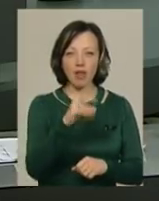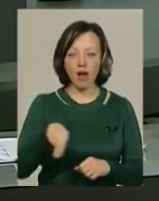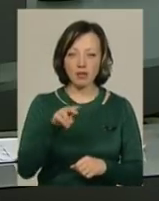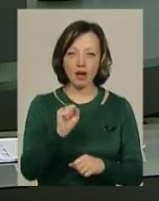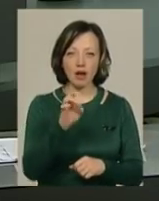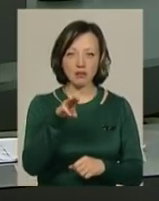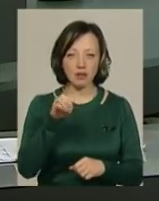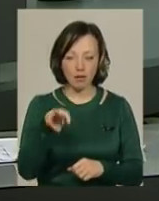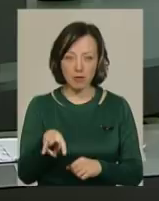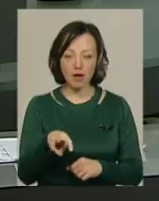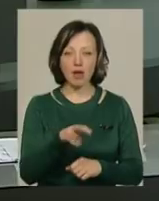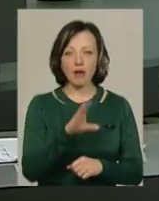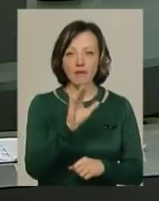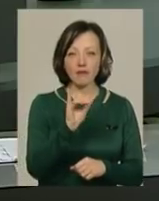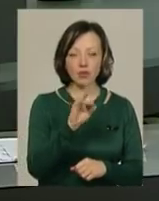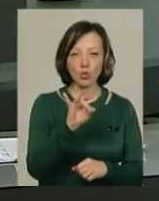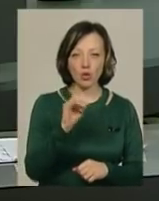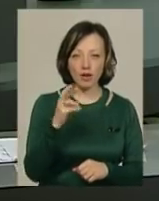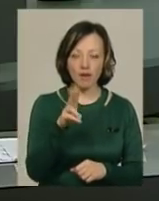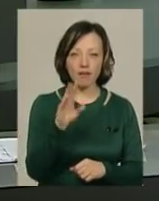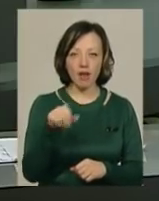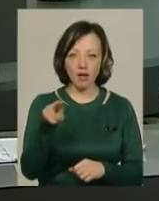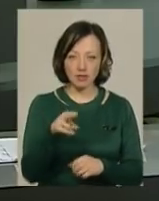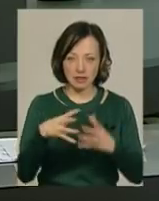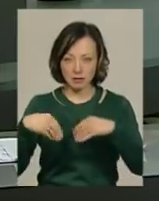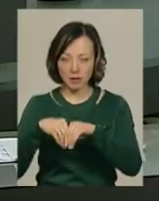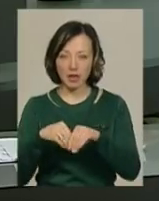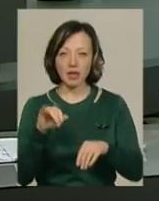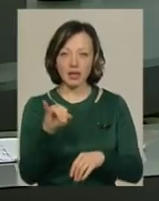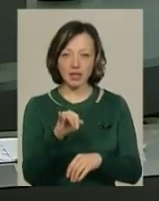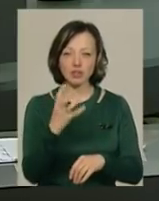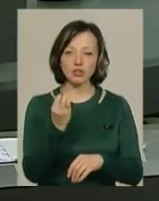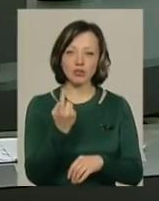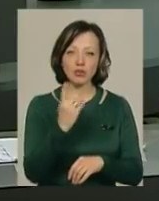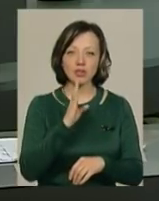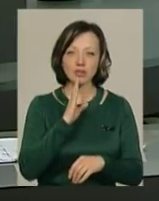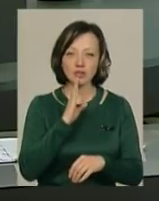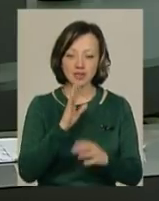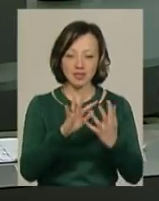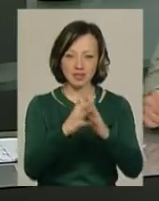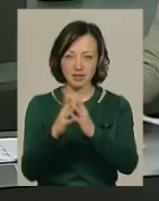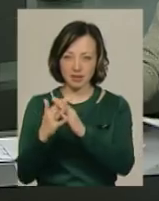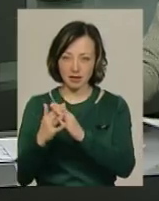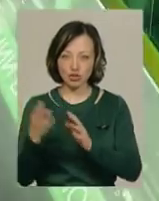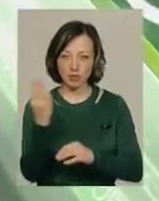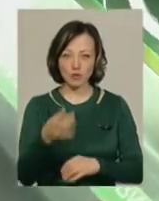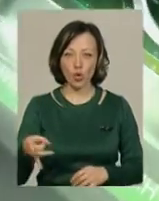Артем Лабунці, Вікторія та Влад Молодики і Ангеліна Островська із сіл Поляна, Велика Ведмедівка та Судилків.